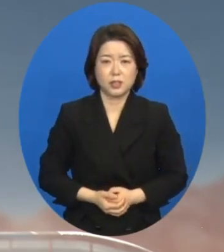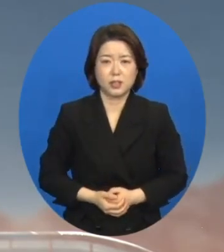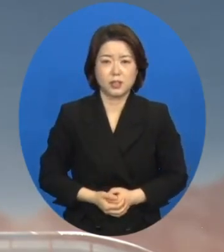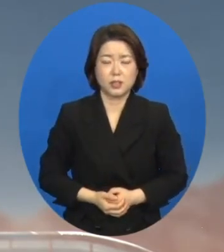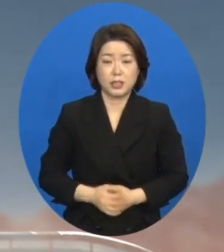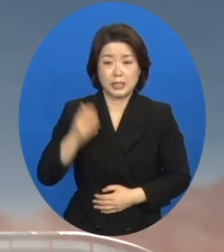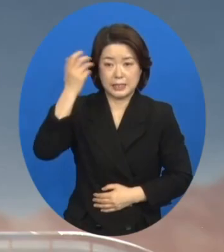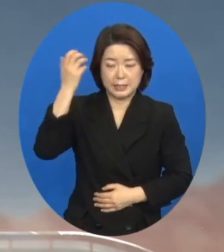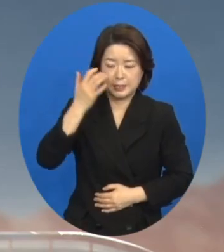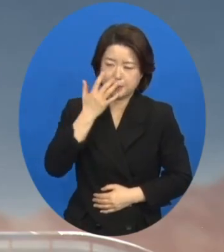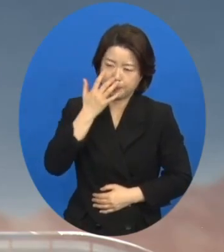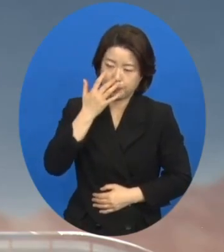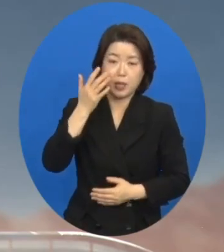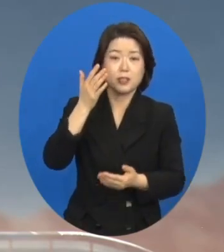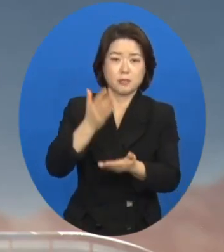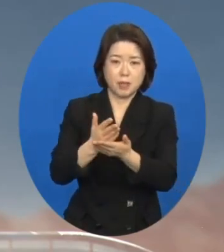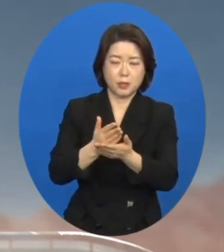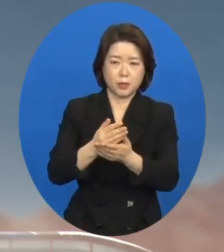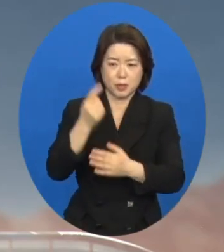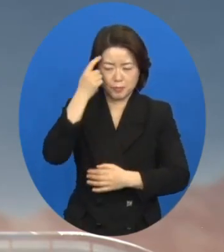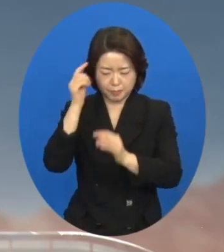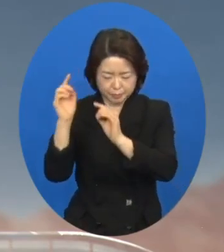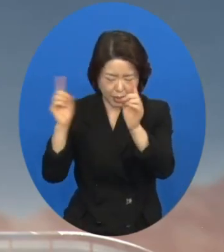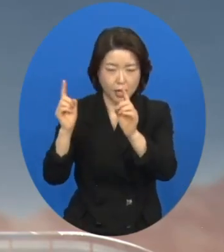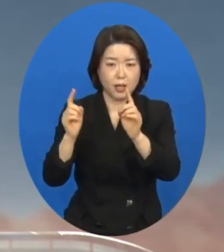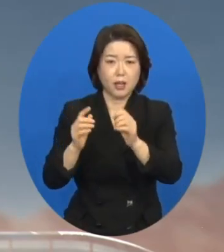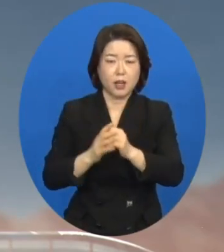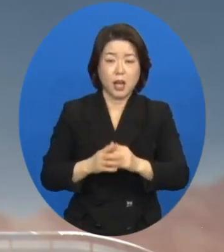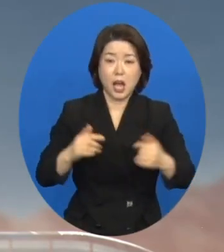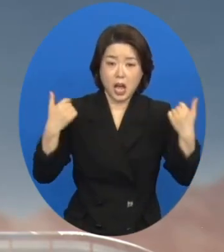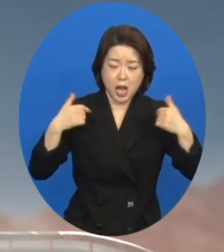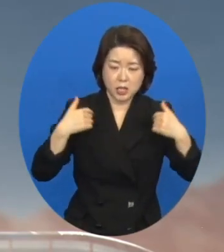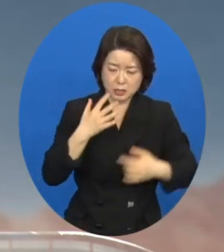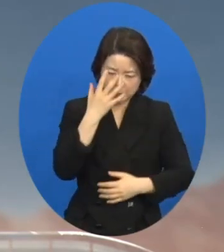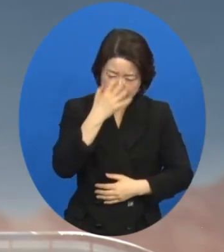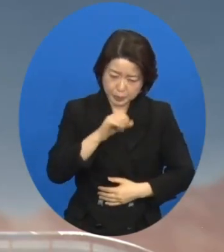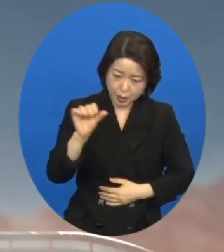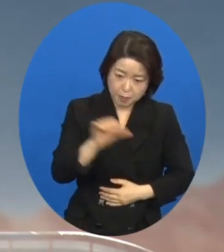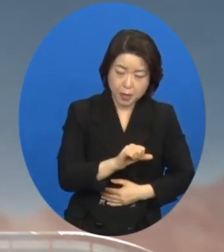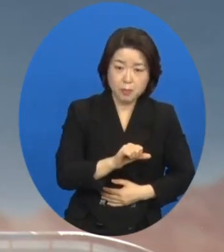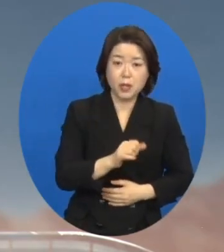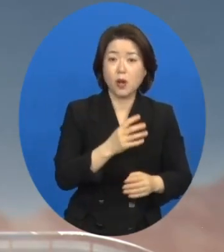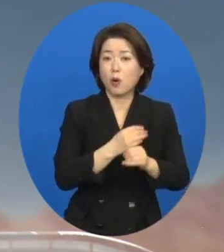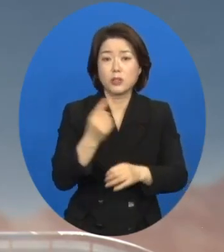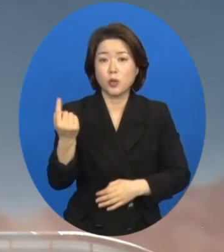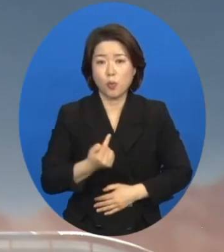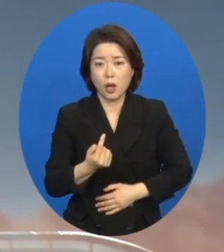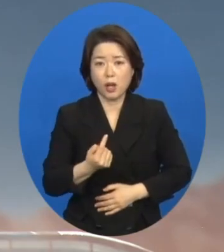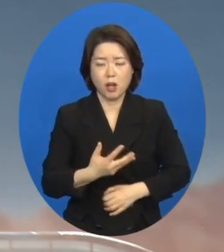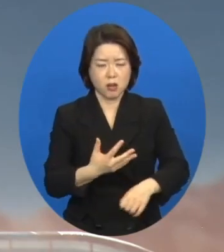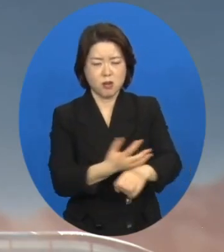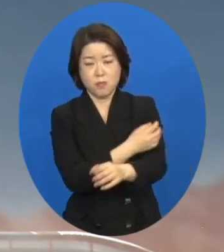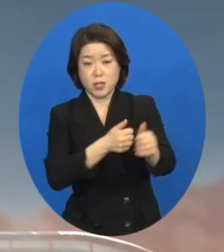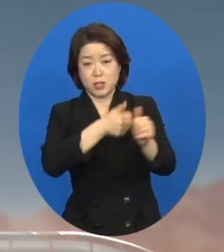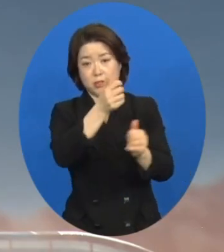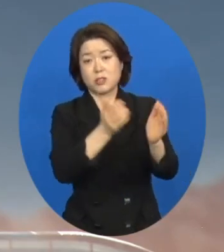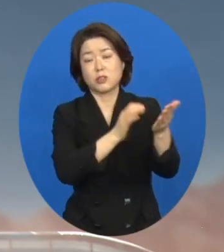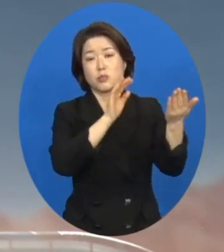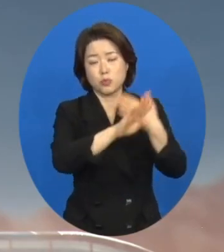영적으로 둔감해지지 않도록 민감하셔야 됩니다. 늘 참혹한 패배는 언제 뒤에 온다고요? 위대한 승리 이후에 온다고.